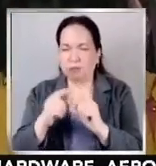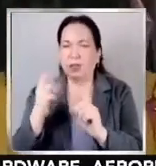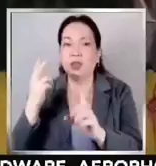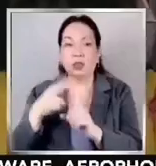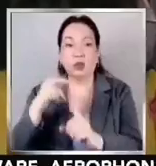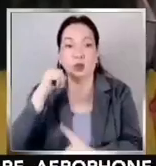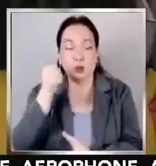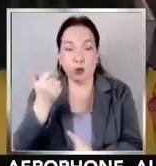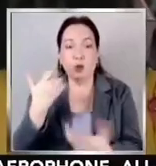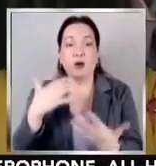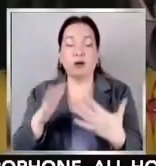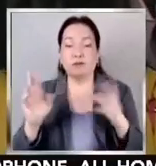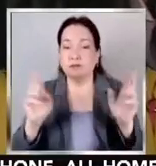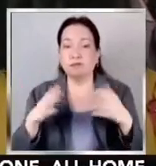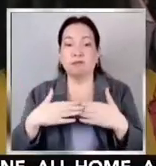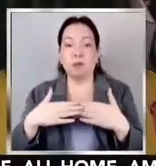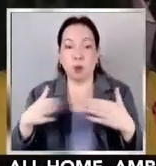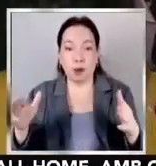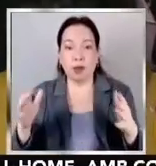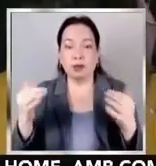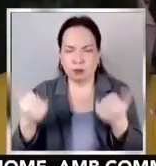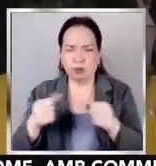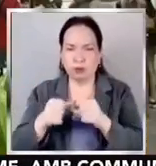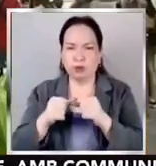alay-lakad sa Semana Santa.